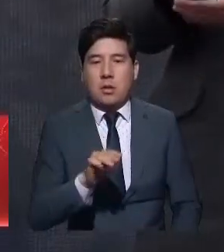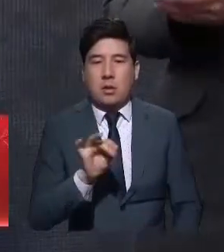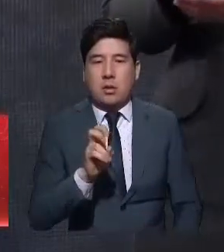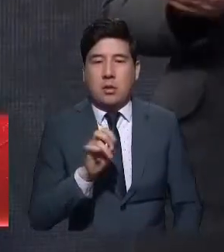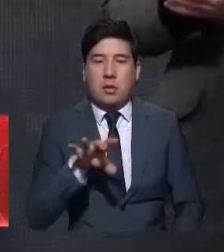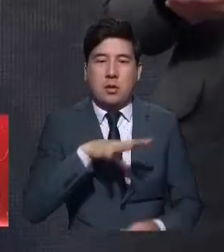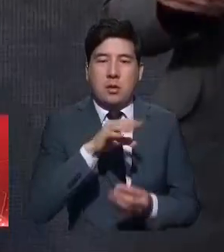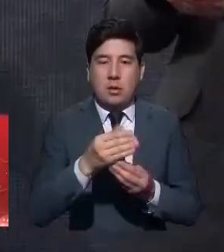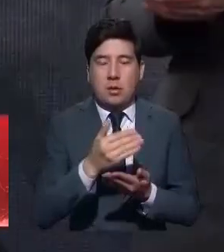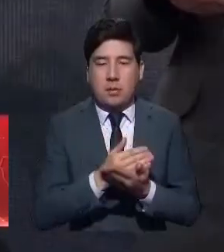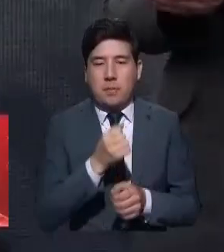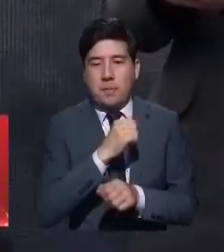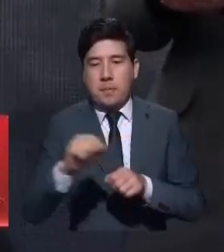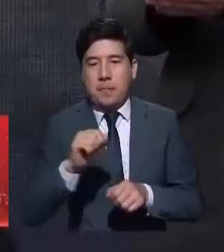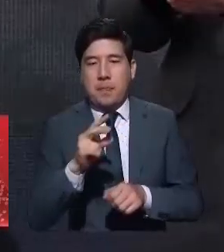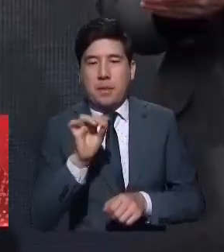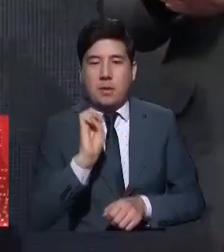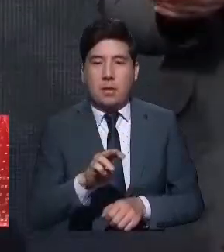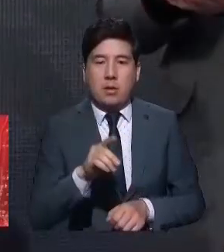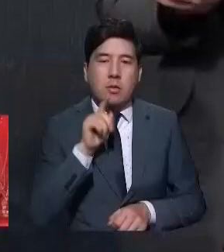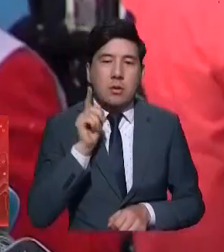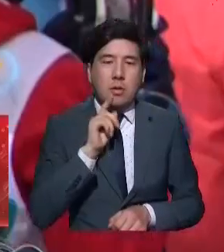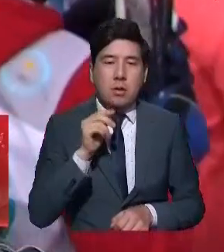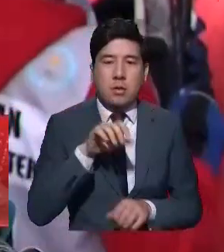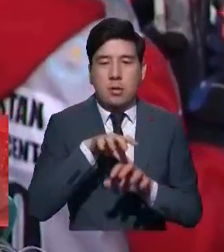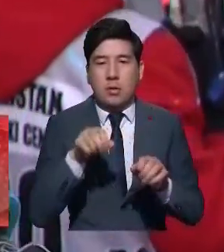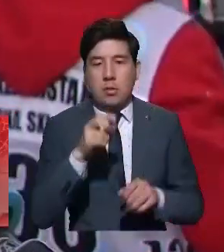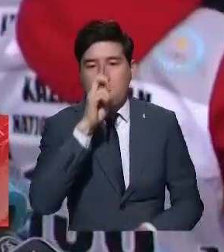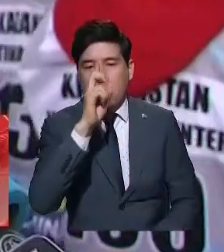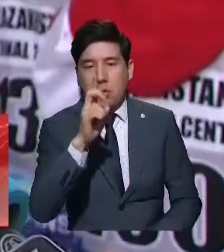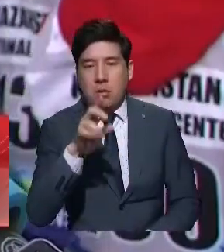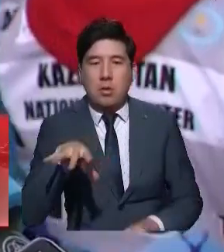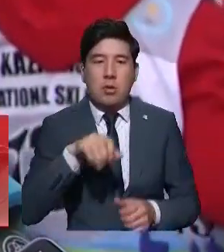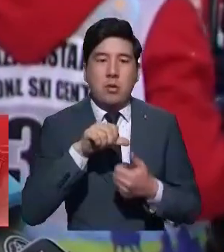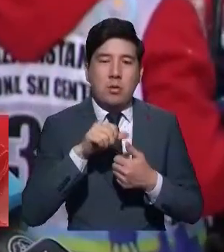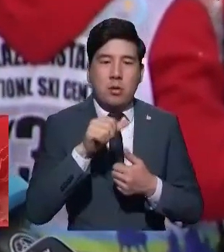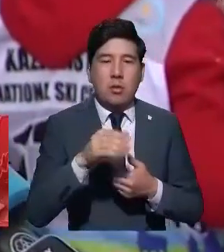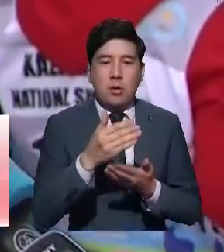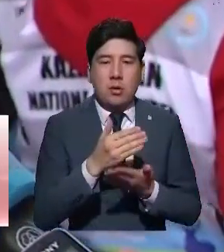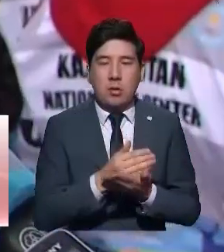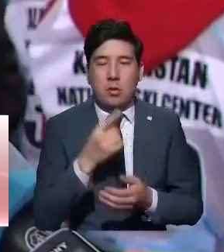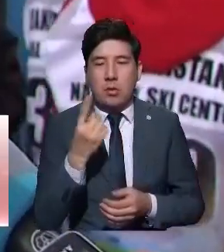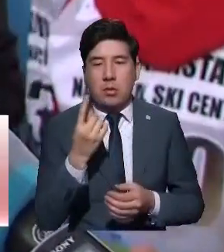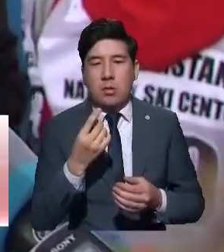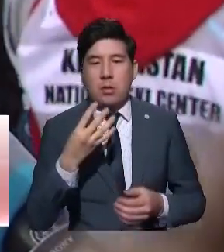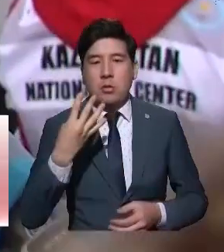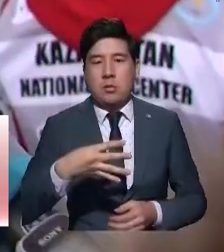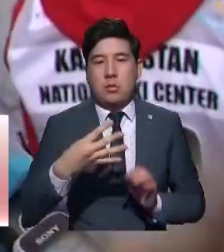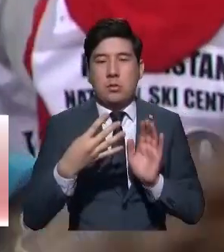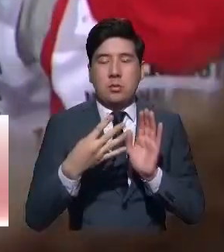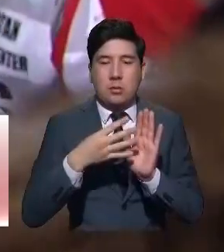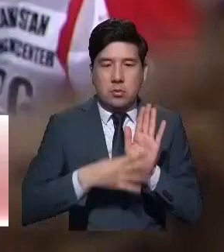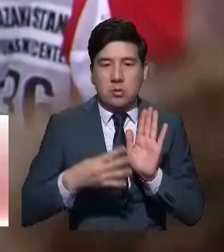отметил значимость этой победы для авторитета молодого государства. Очень знаменательный день. Вы знаете, в 1994 году